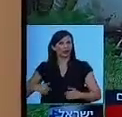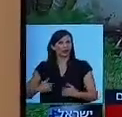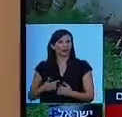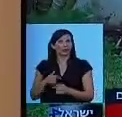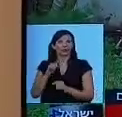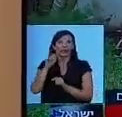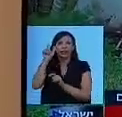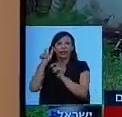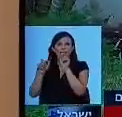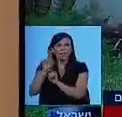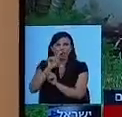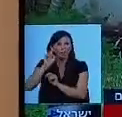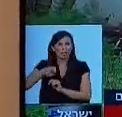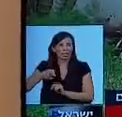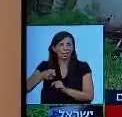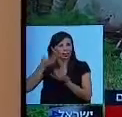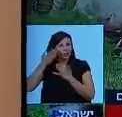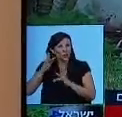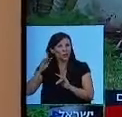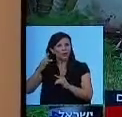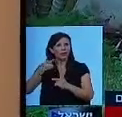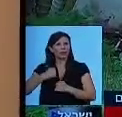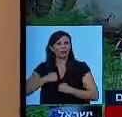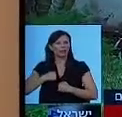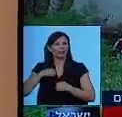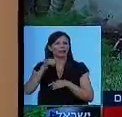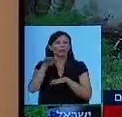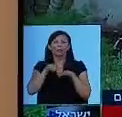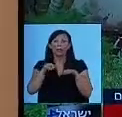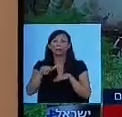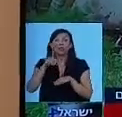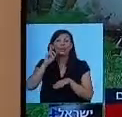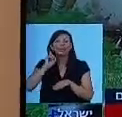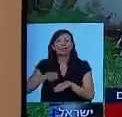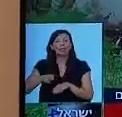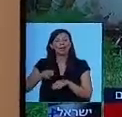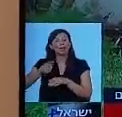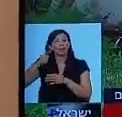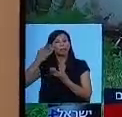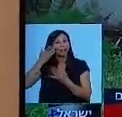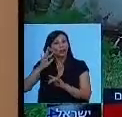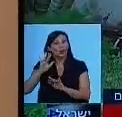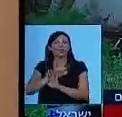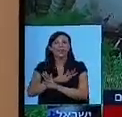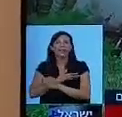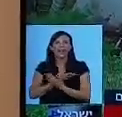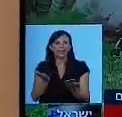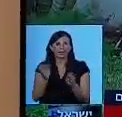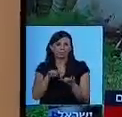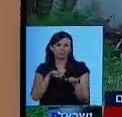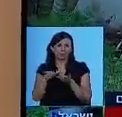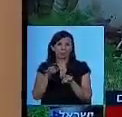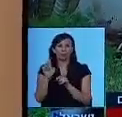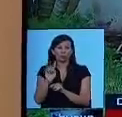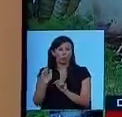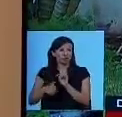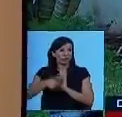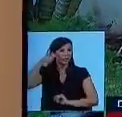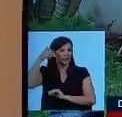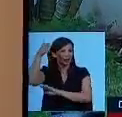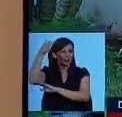הממשלה שלי צריכה לדאוג לי. הממשלה שלי צריכה לדאוג לנו, ואין לנו ממשלה. מי שמנהל את המדינה הזאת